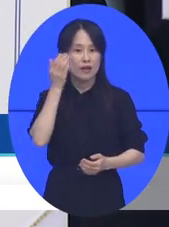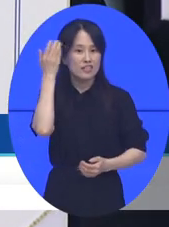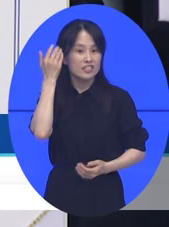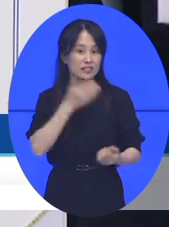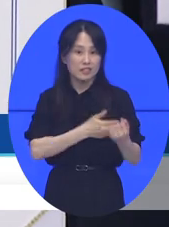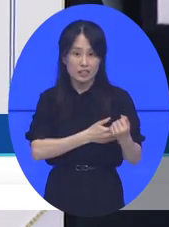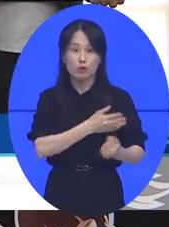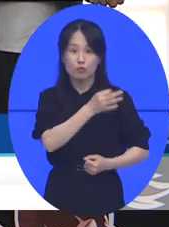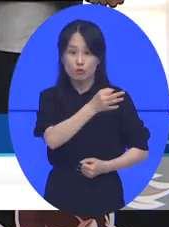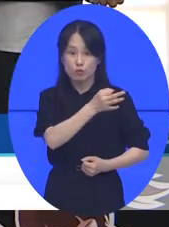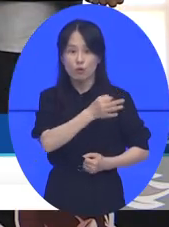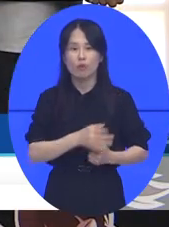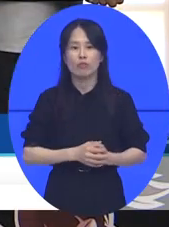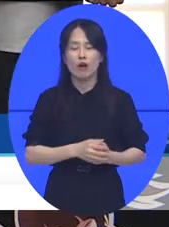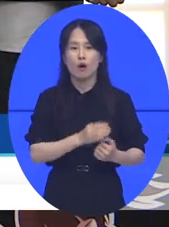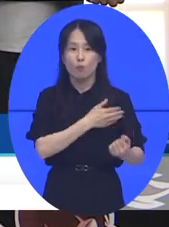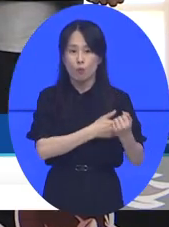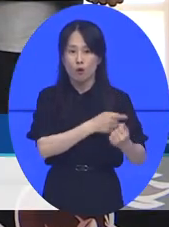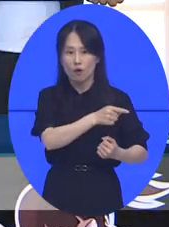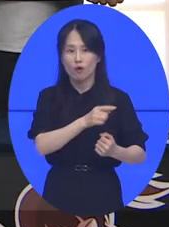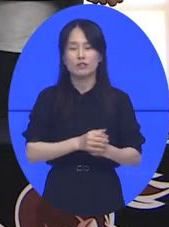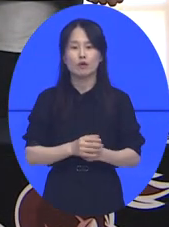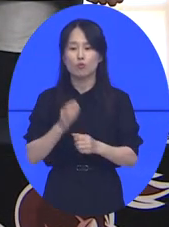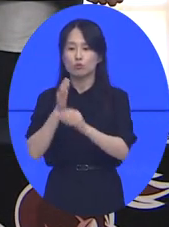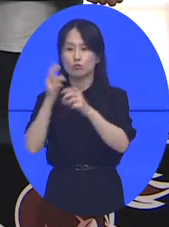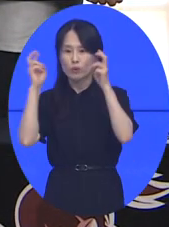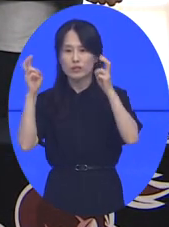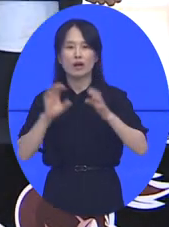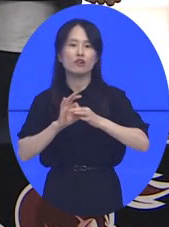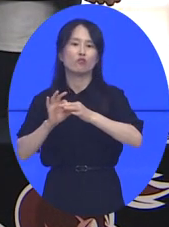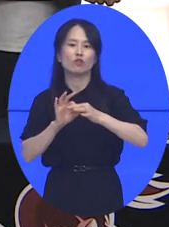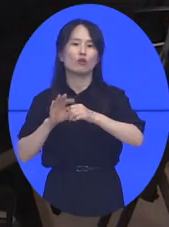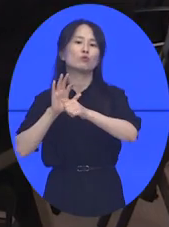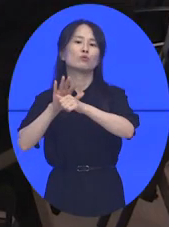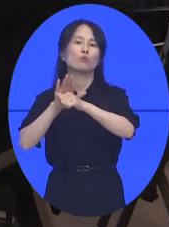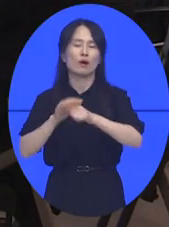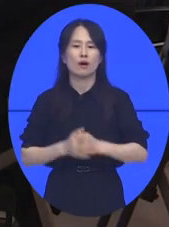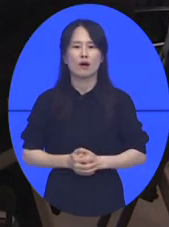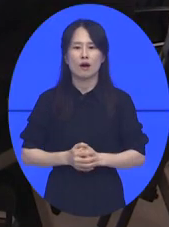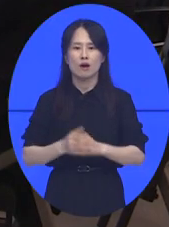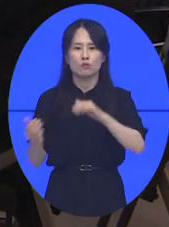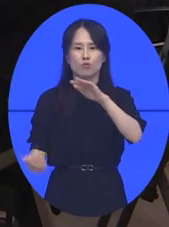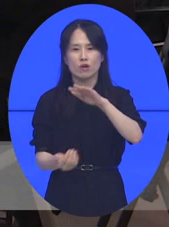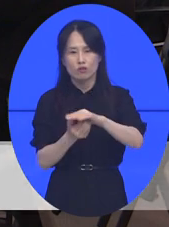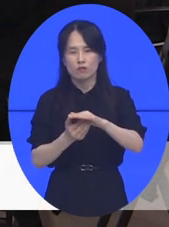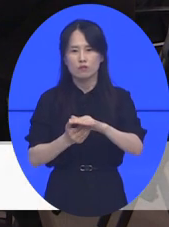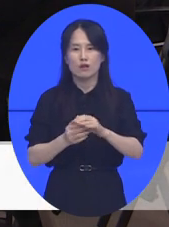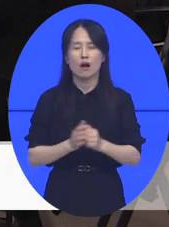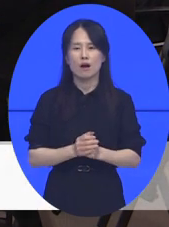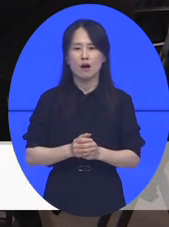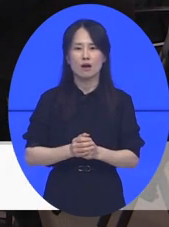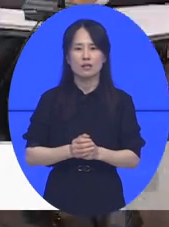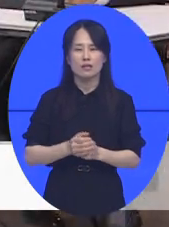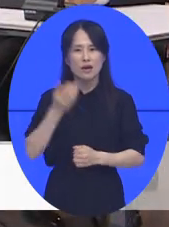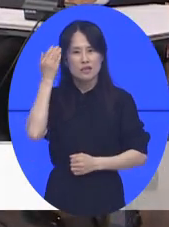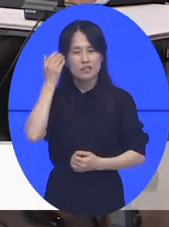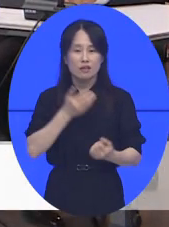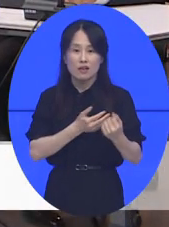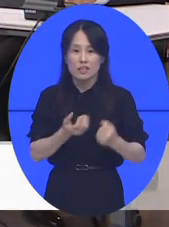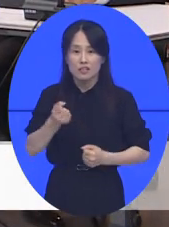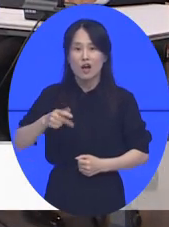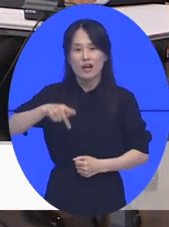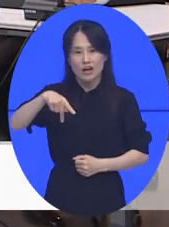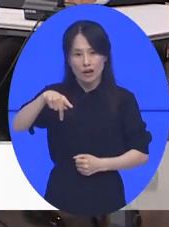재산권을 중소 제작업체가 활용할 수 있도록 다리를 놓아준 겁니다. 국내 최정상급 콘텐츠 보유 기업이라고 할수 있는